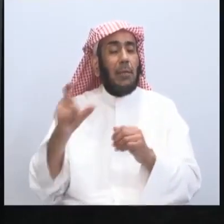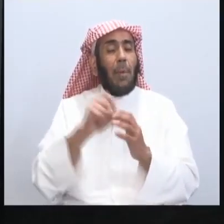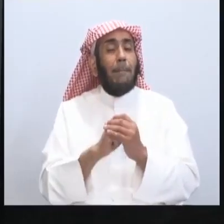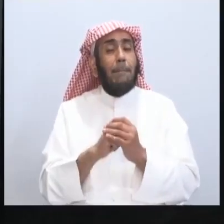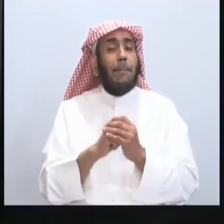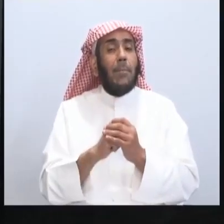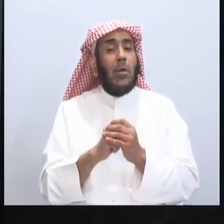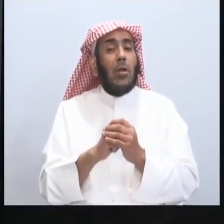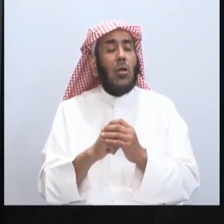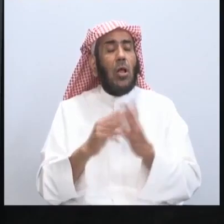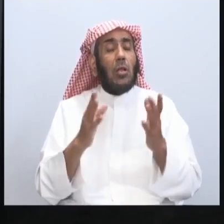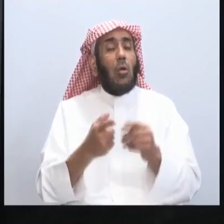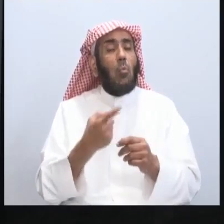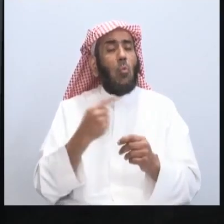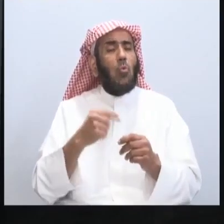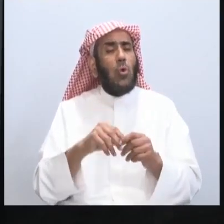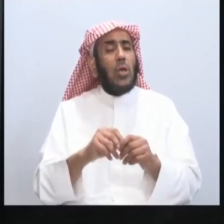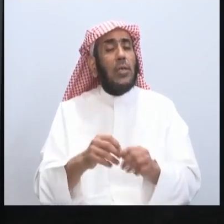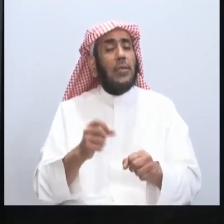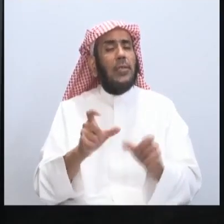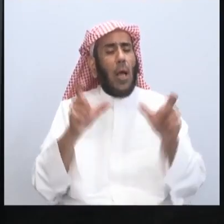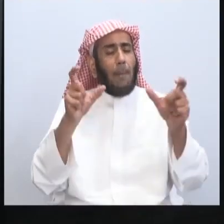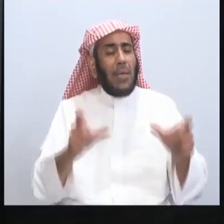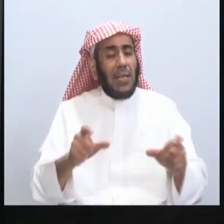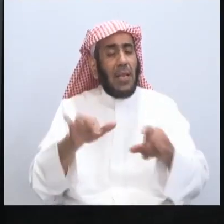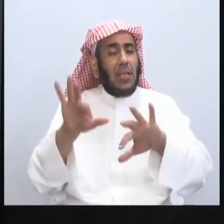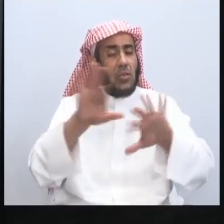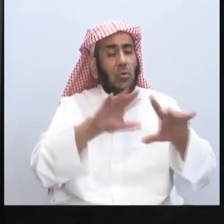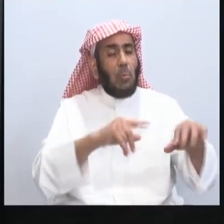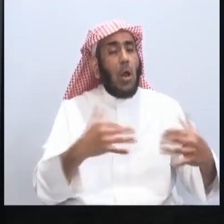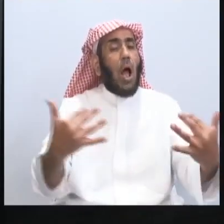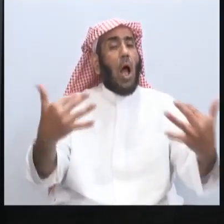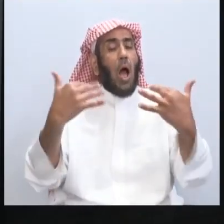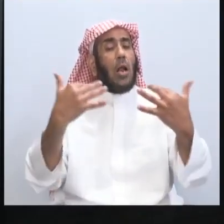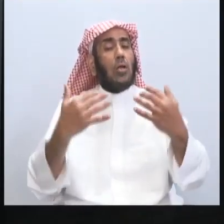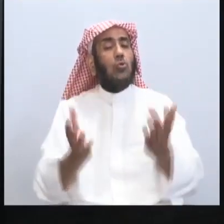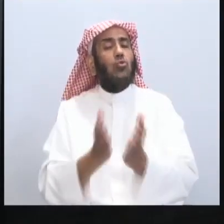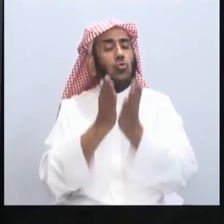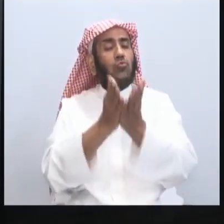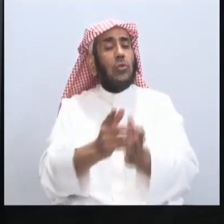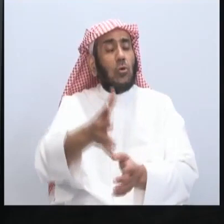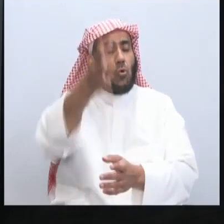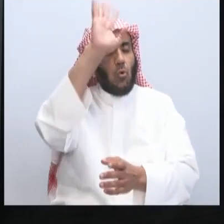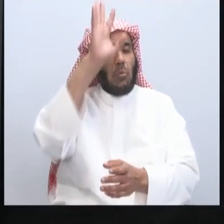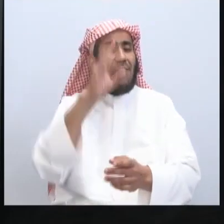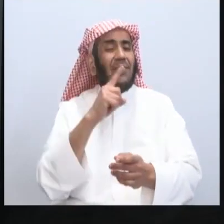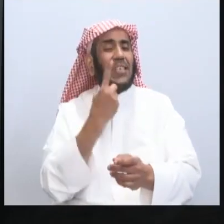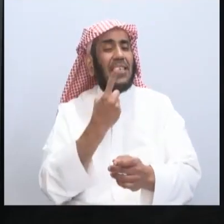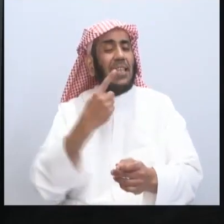الاسلاميه ظهرت الحاجه الى تامين هذه السواحل من غارات سفن الروم فاستاذنتها